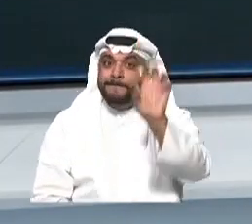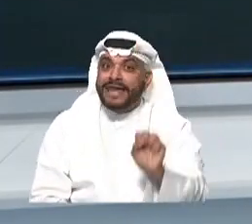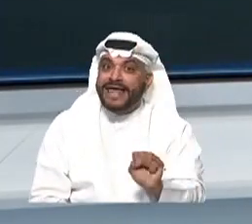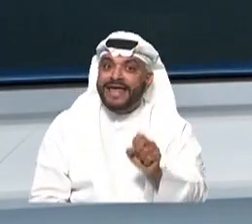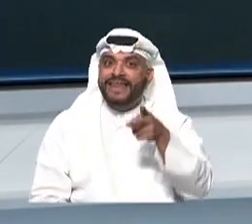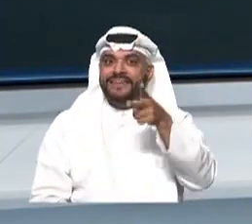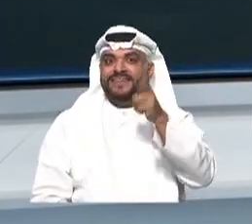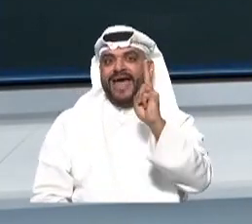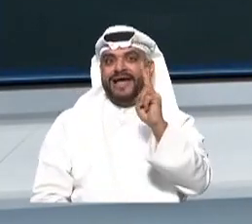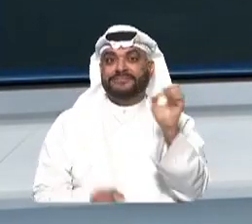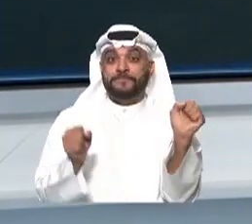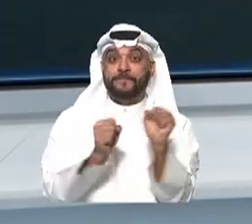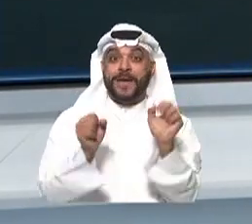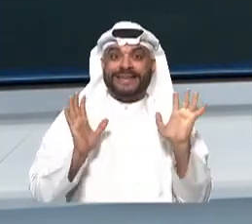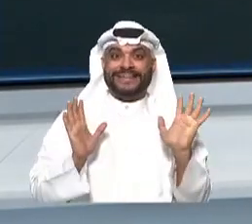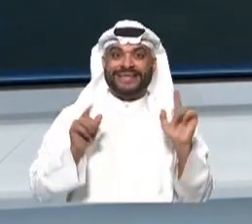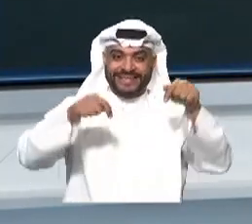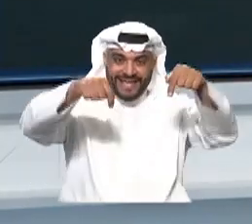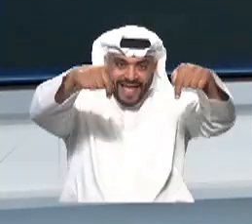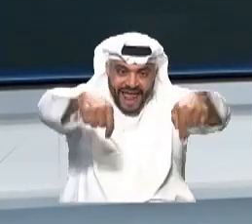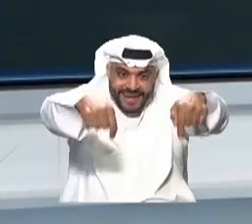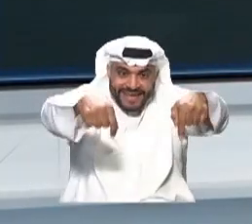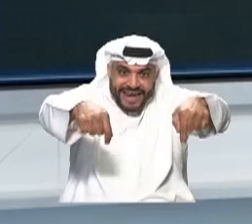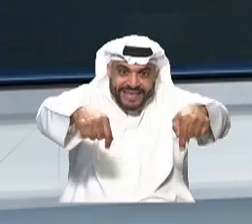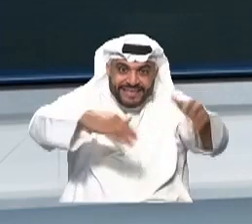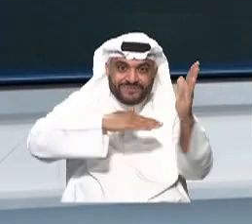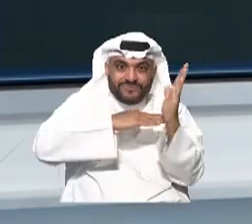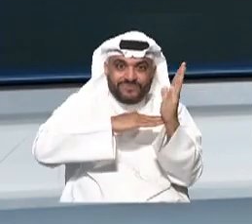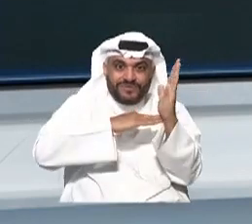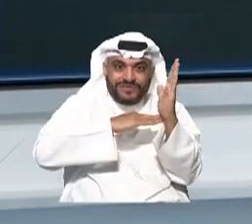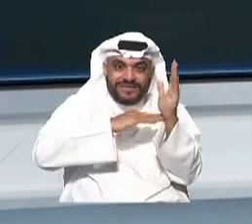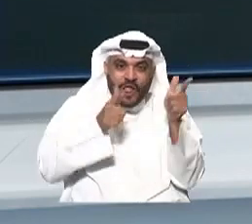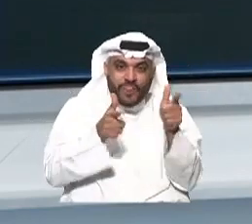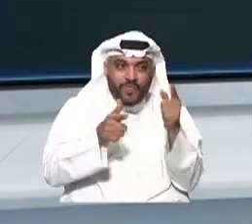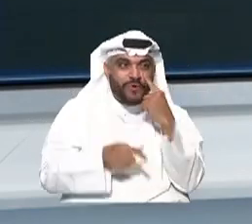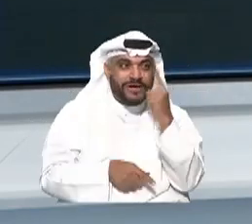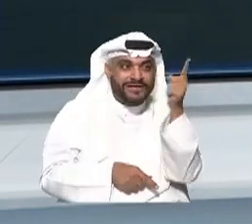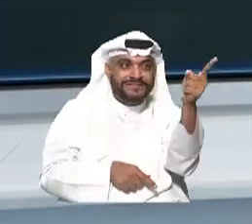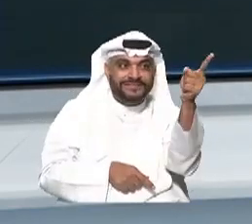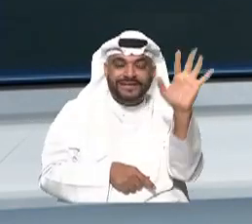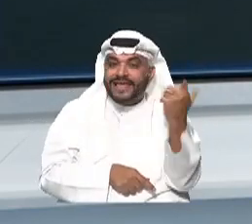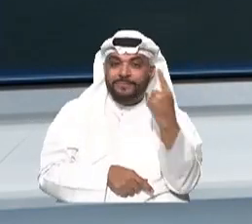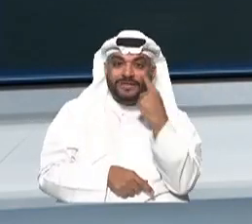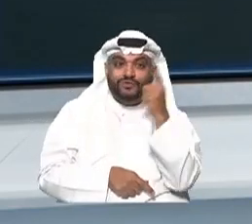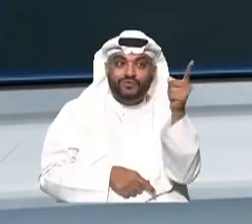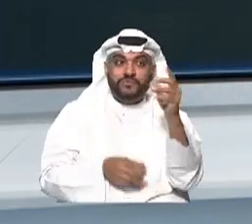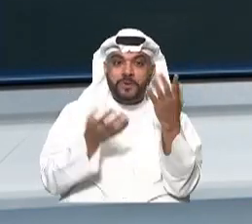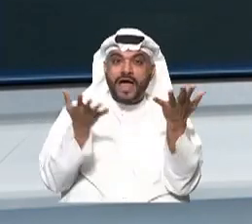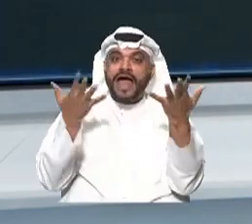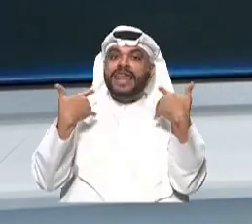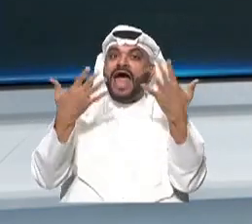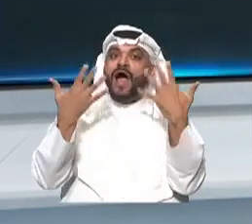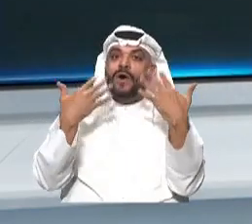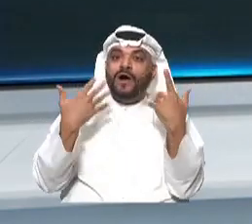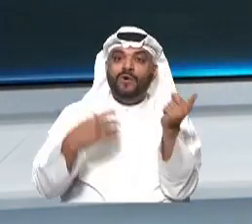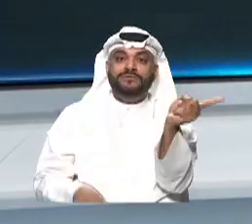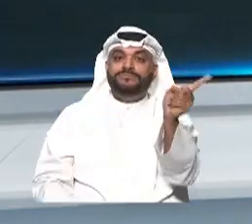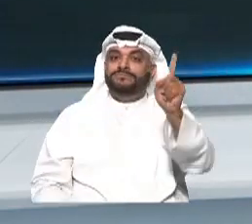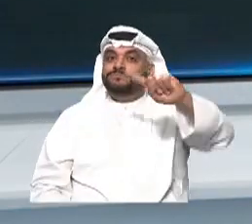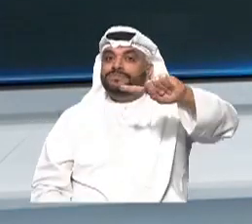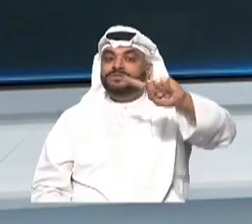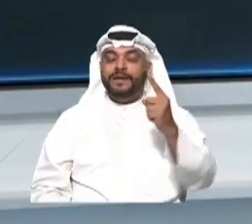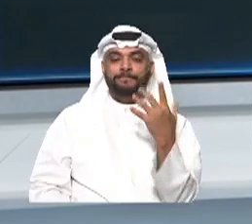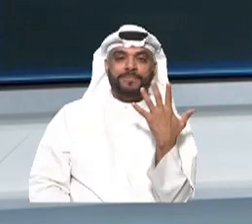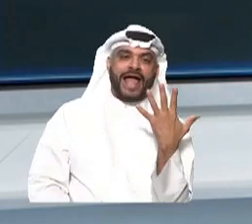مئوية. أما الأجواء الحالية في مدينة الكويت، أجواء معتدلة ورياح شمالية سرعتها 5 كيلومتر في الساعة.